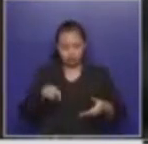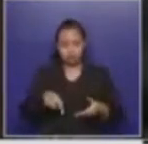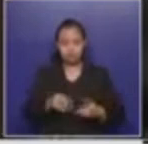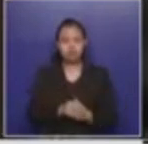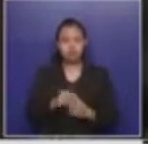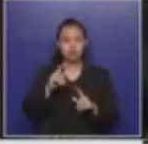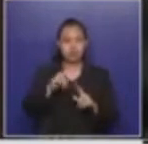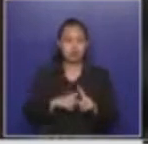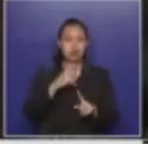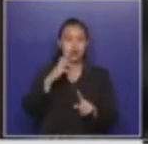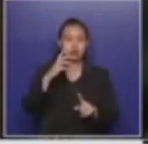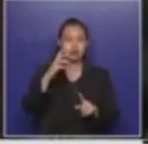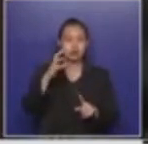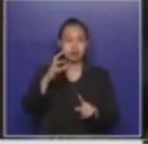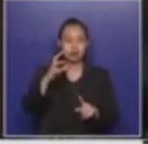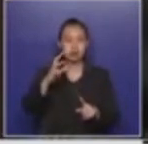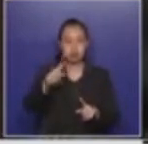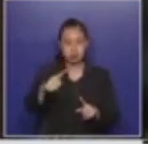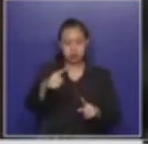ออกมาสำเร็จเป็นกรอบรูปรับประมาณประมาณมกราคมปี63